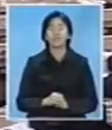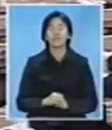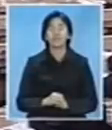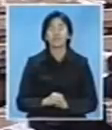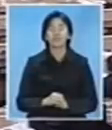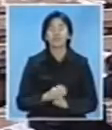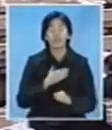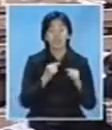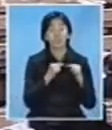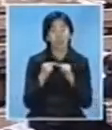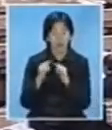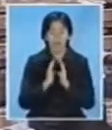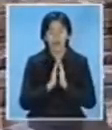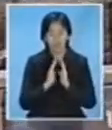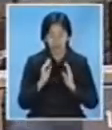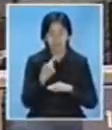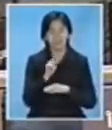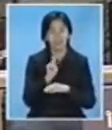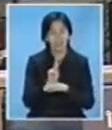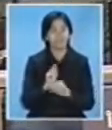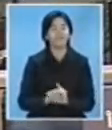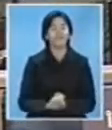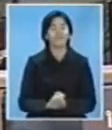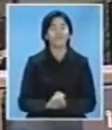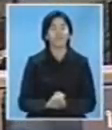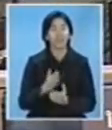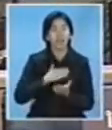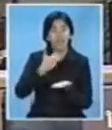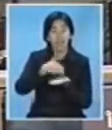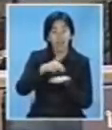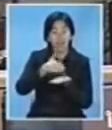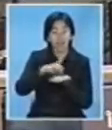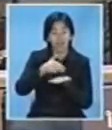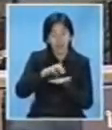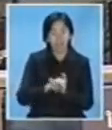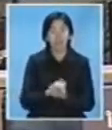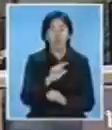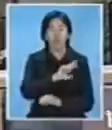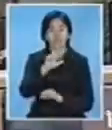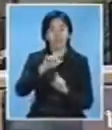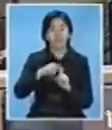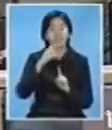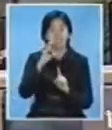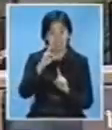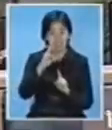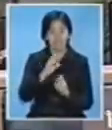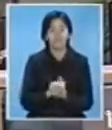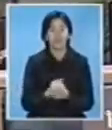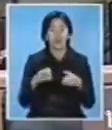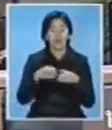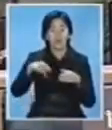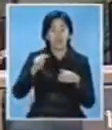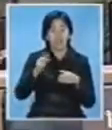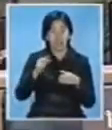ค่ะดิฉันต่อนะคะขอบพระคุณท่านประธานค่ะก็จะเล่าถึงปรากฏการณ์ในวันที่3กรกฎาคมซึ่งเมื่อพรรคเพื่อไทยชน